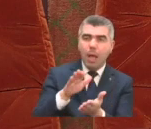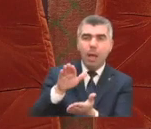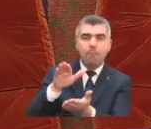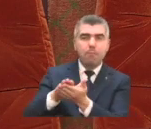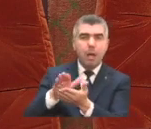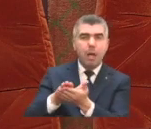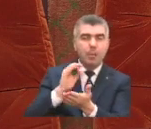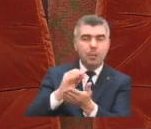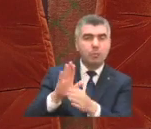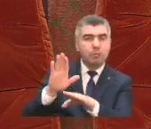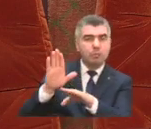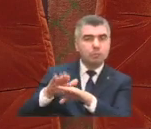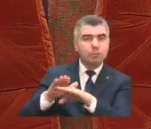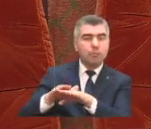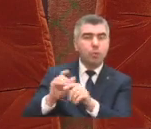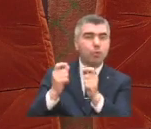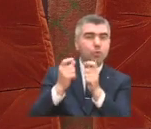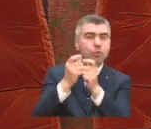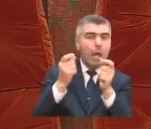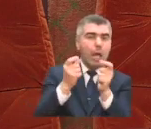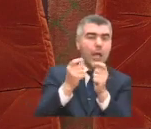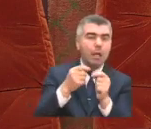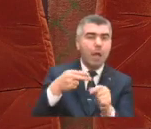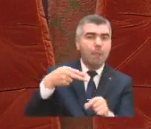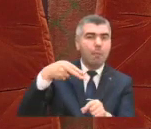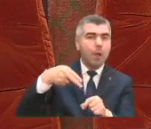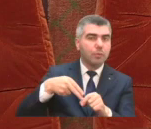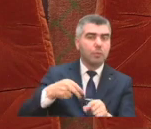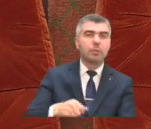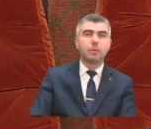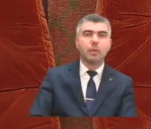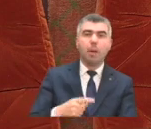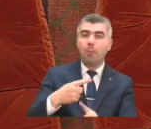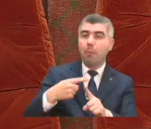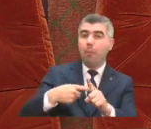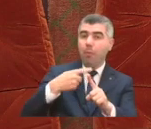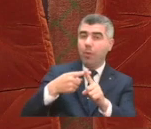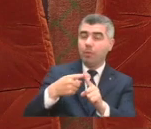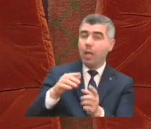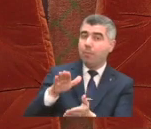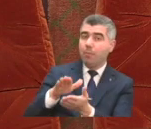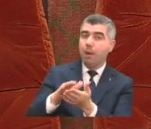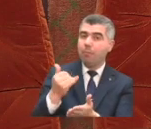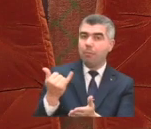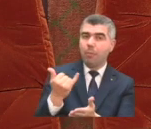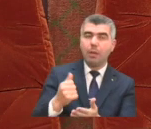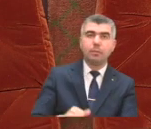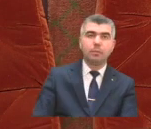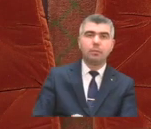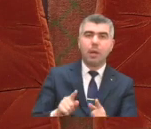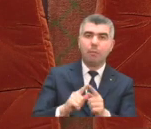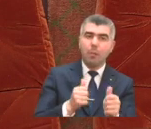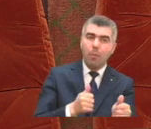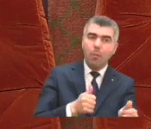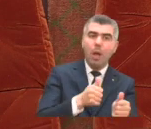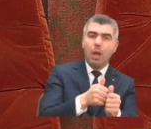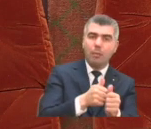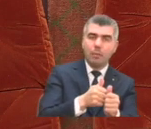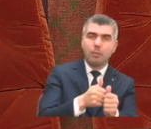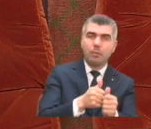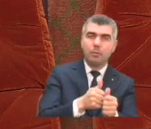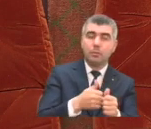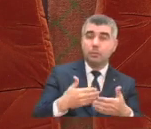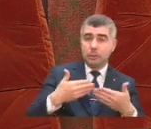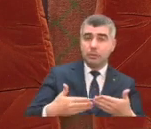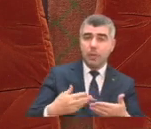وحث الشركات البترولية على الرفع من مستوى المخزون. ومما أننا كنواكبوا هذه القدرات الإضافية للتخزين، هذا العام